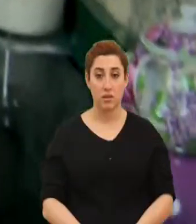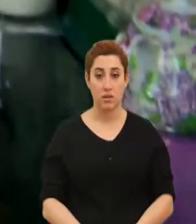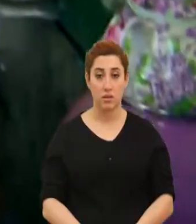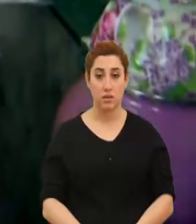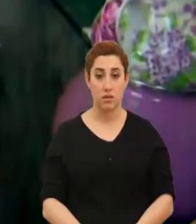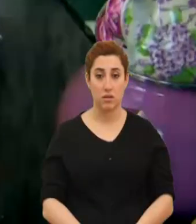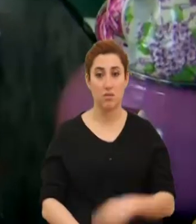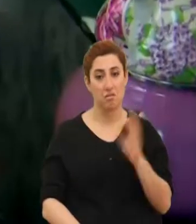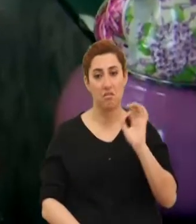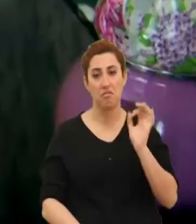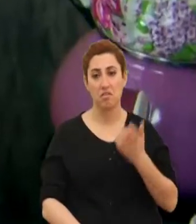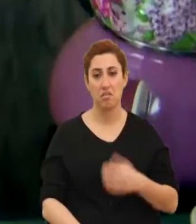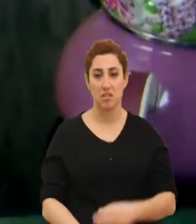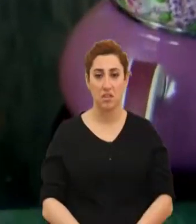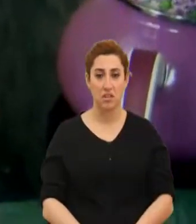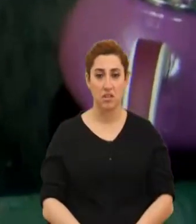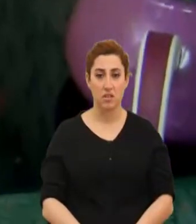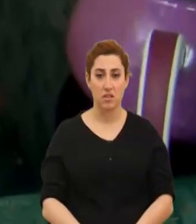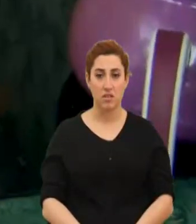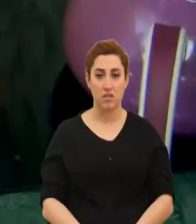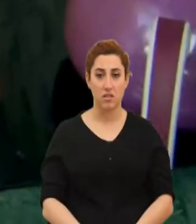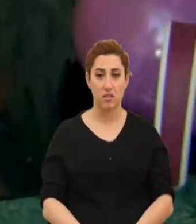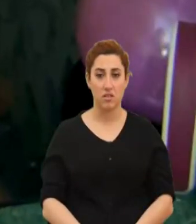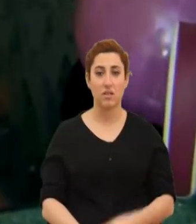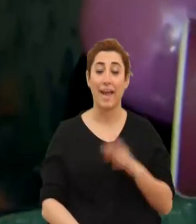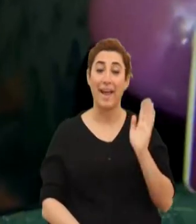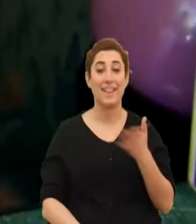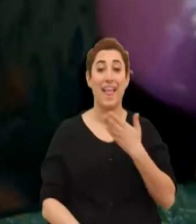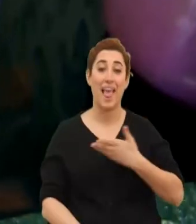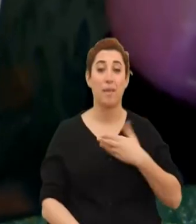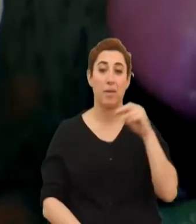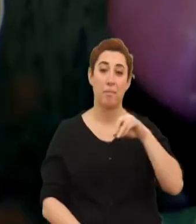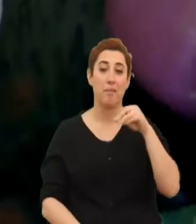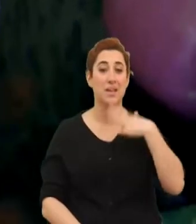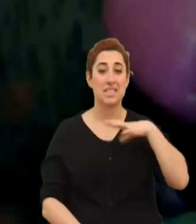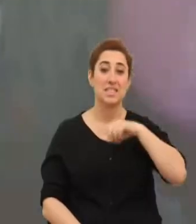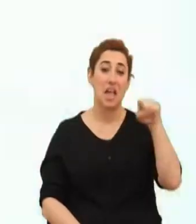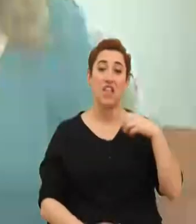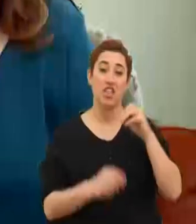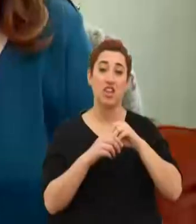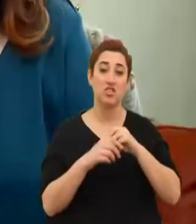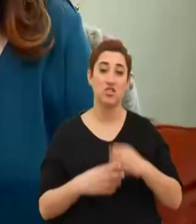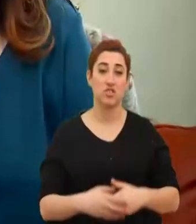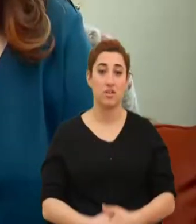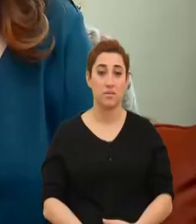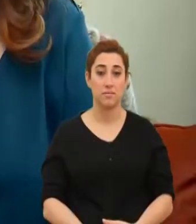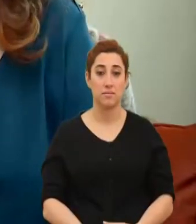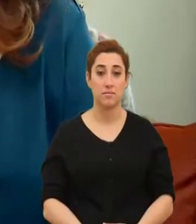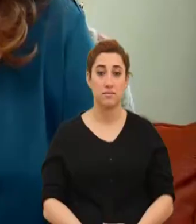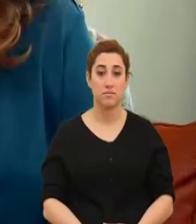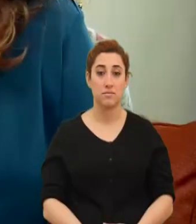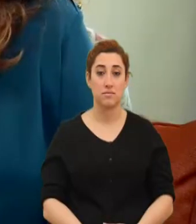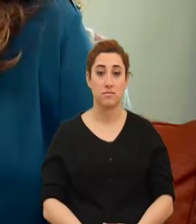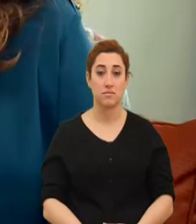yemek var. Evet. Yani hani ekmeğini banmak isteyen olursa. Ana döndük.